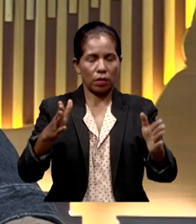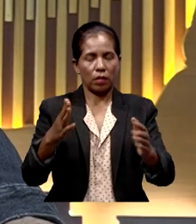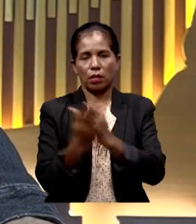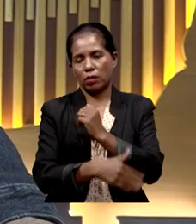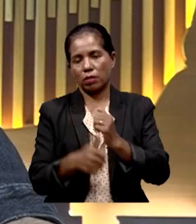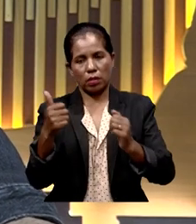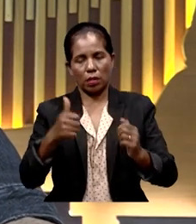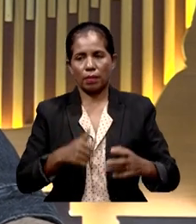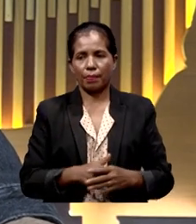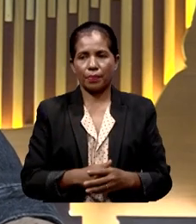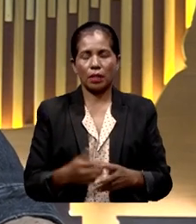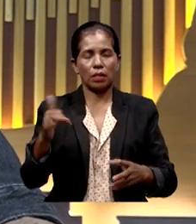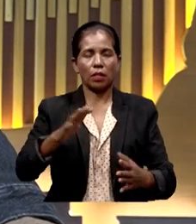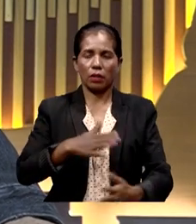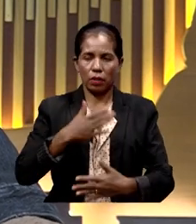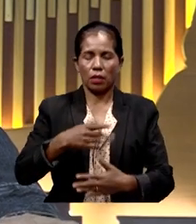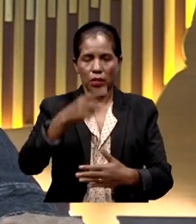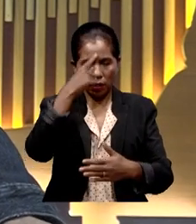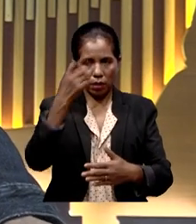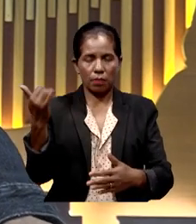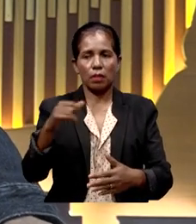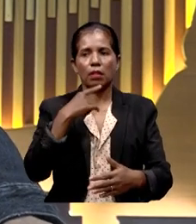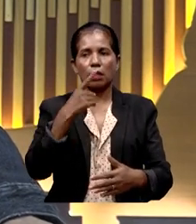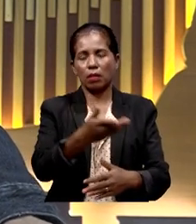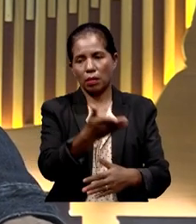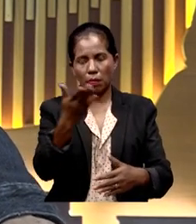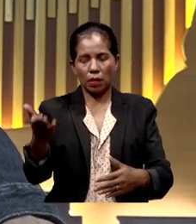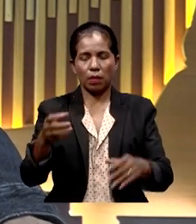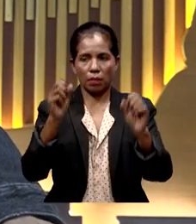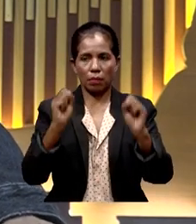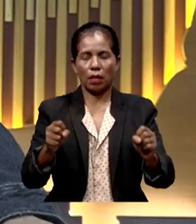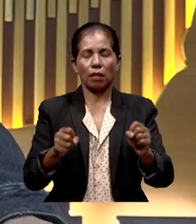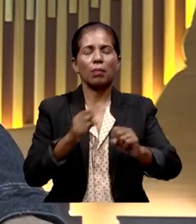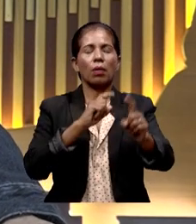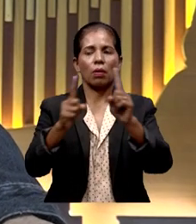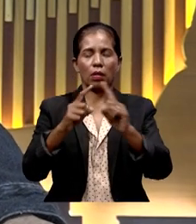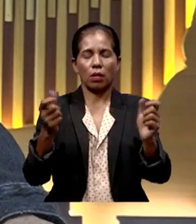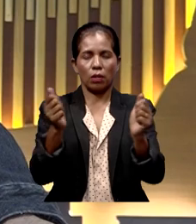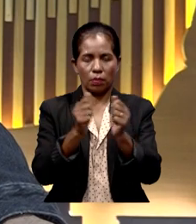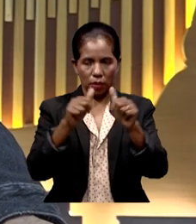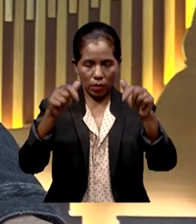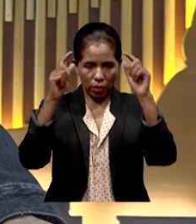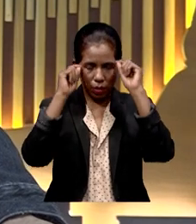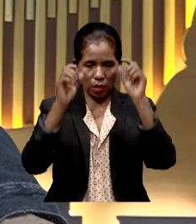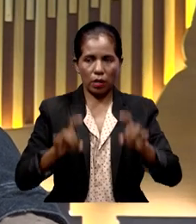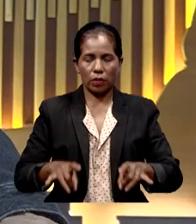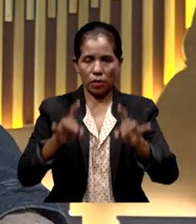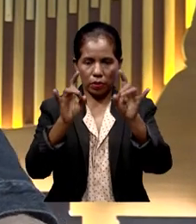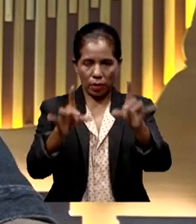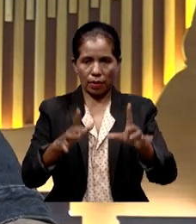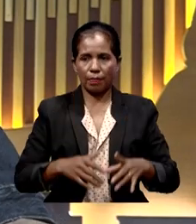noi. E si era contenti, si era attenti, e da volte non consegue avere bocca la situazione in